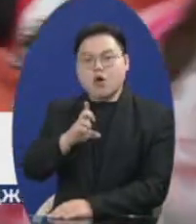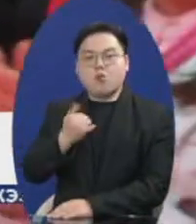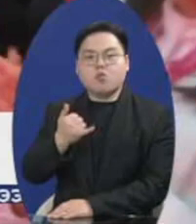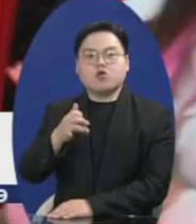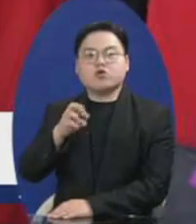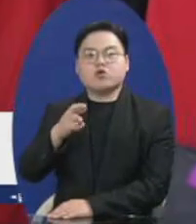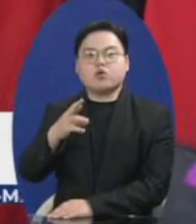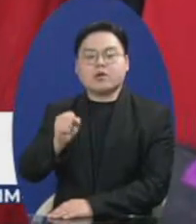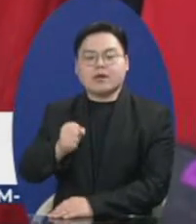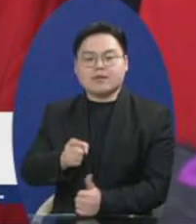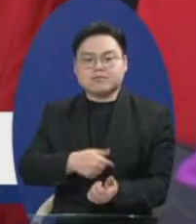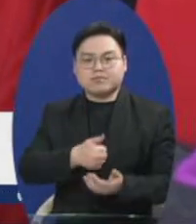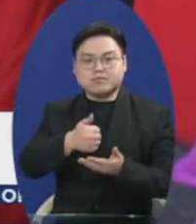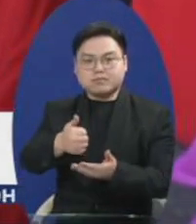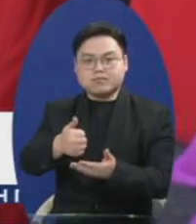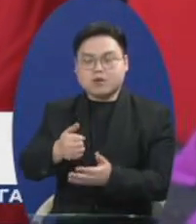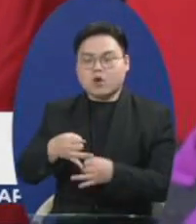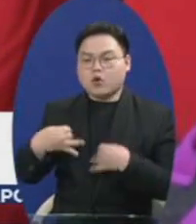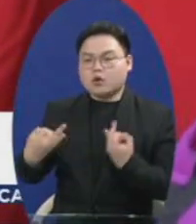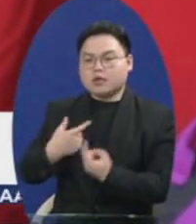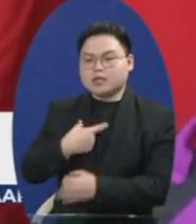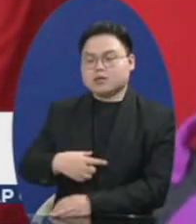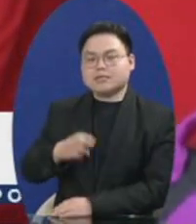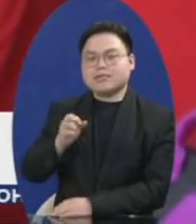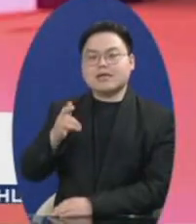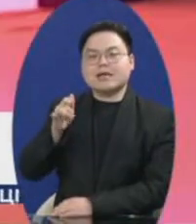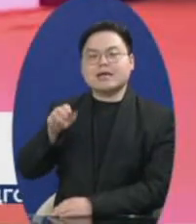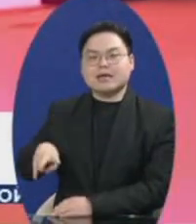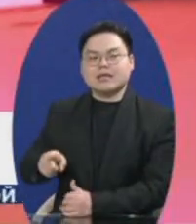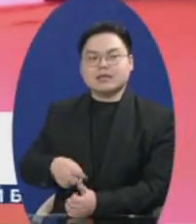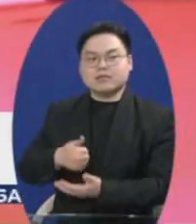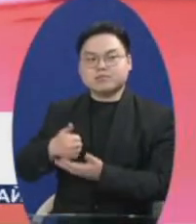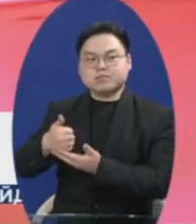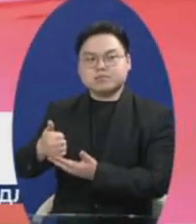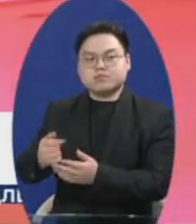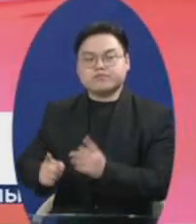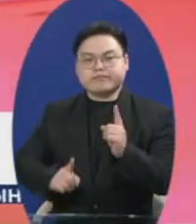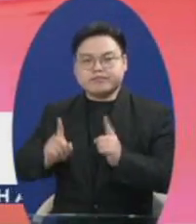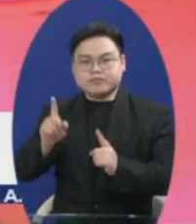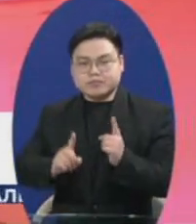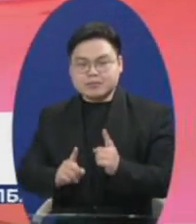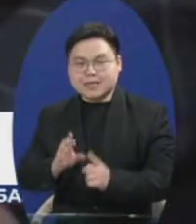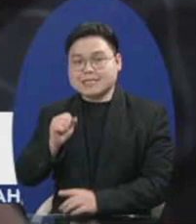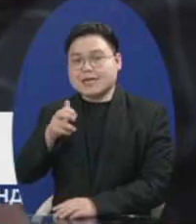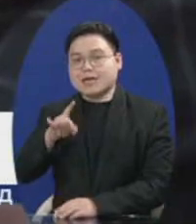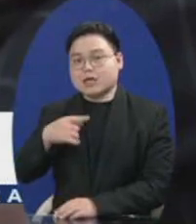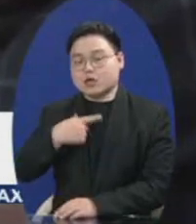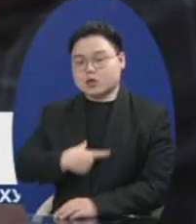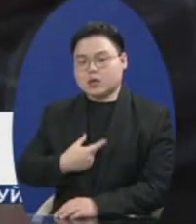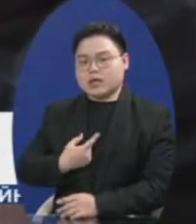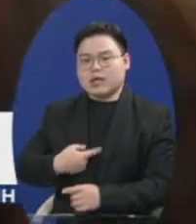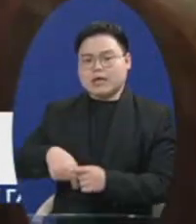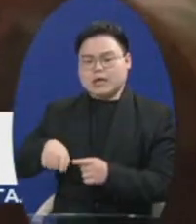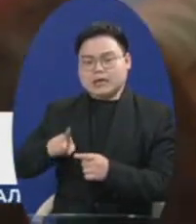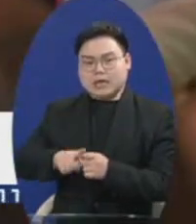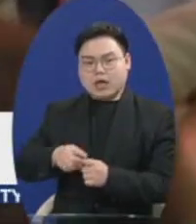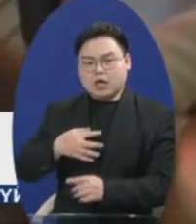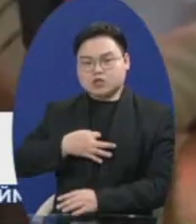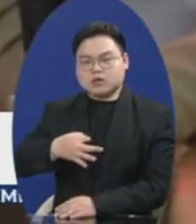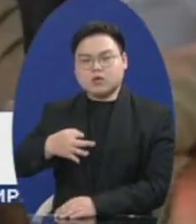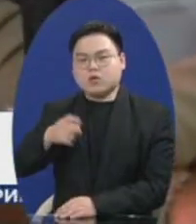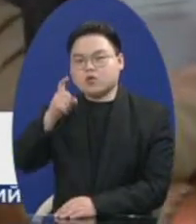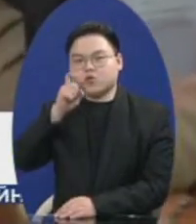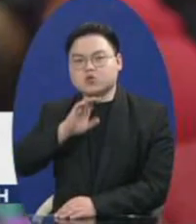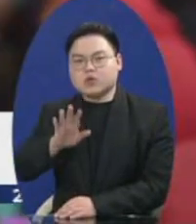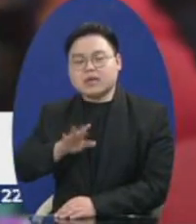бол заалнаас улсын хурлын гишүүн Саран Гэрлийг нэр дэвшүүлсэн. За харин Саран Гэрэл гишүүн дахин өлөрийн сонгогдох алхам хийхгүй